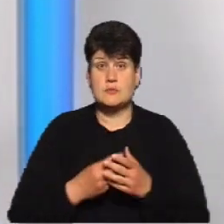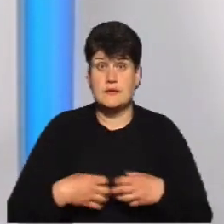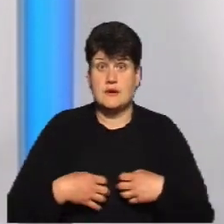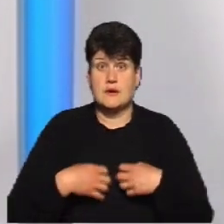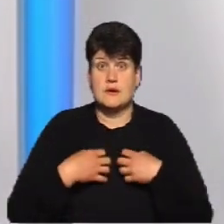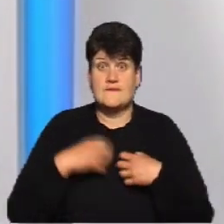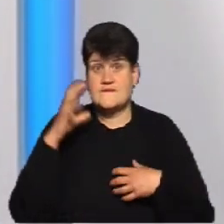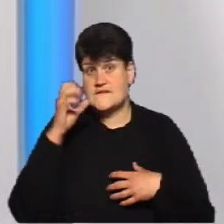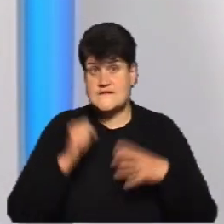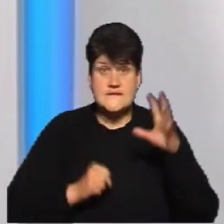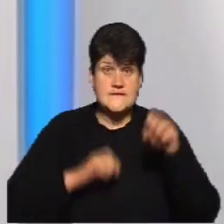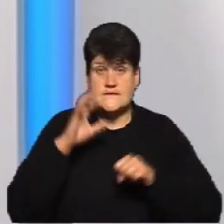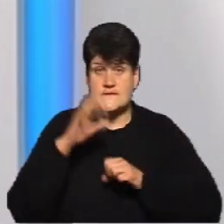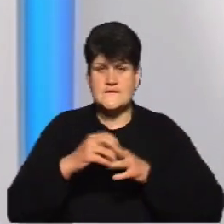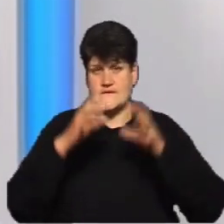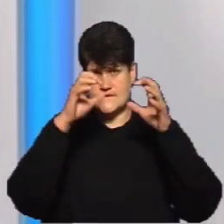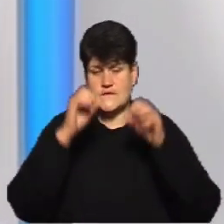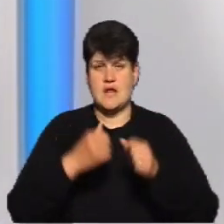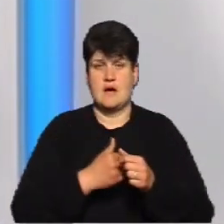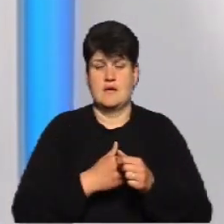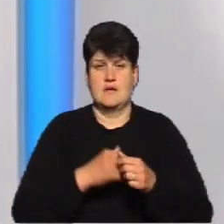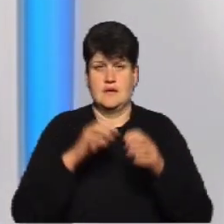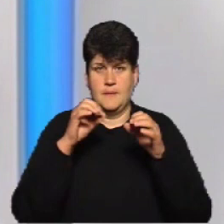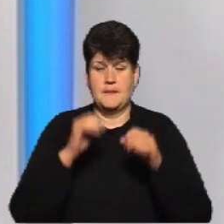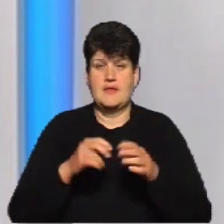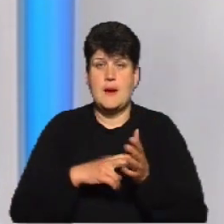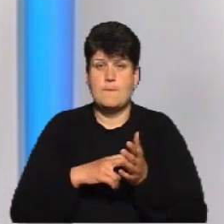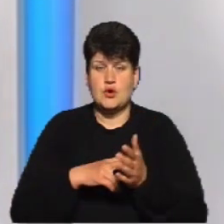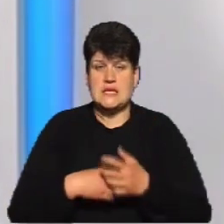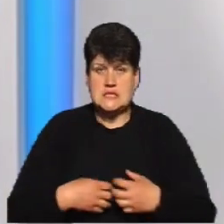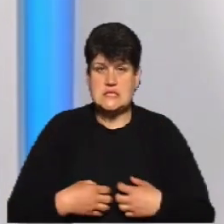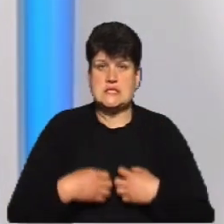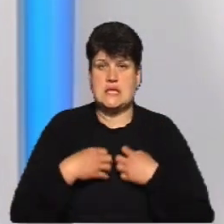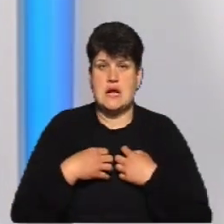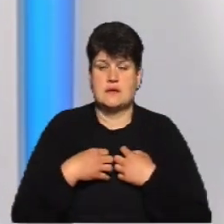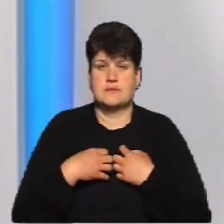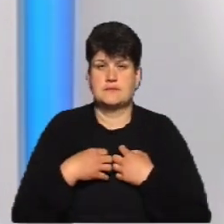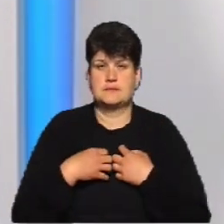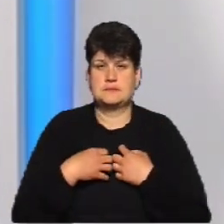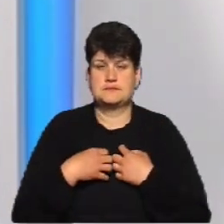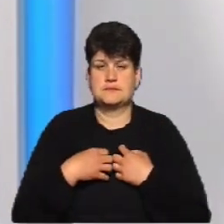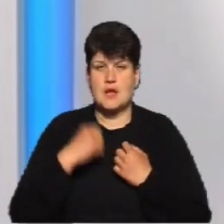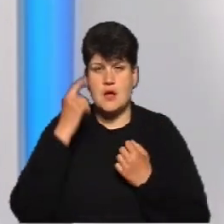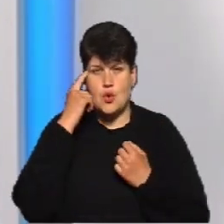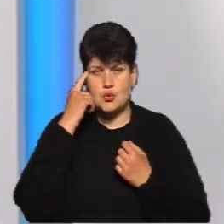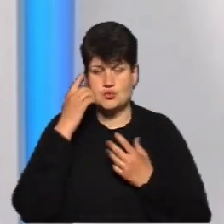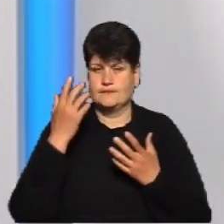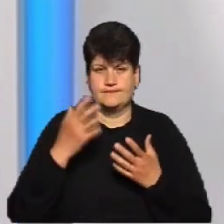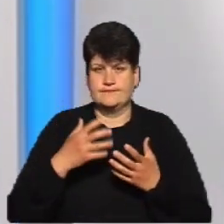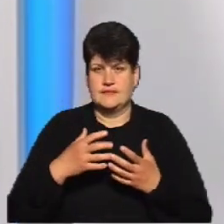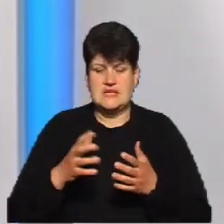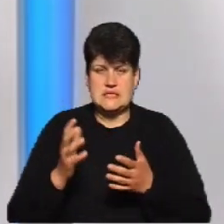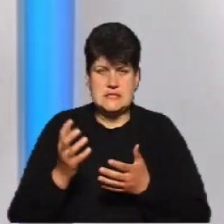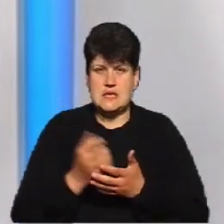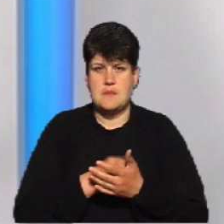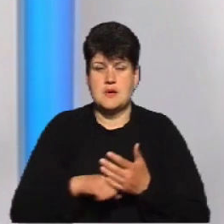на дно за собою того, хто хоче її врятувати. Вона боїться, страх сховує її розум, і насправді вона